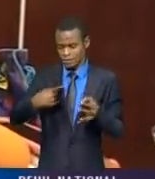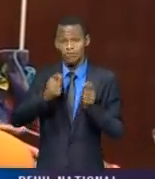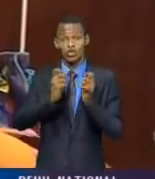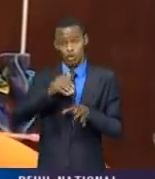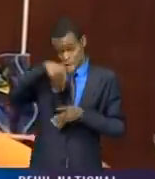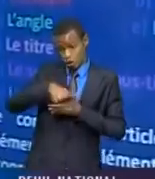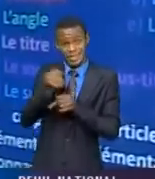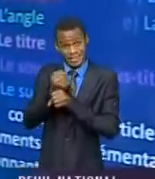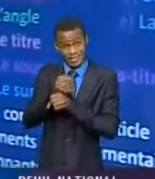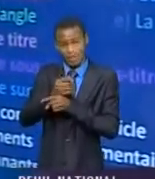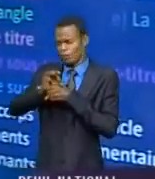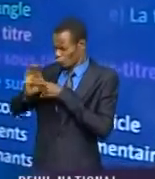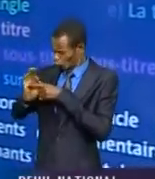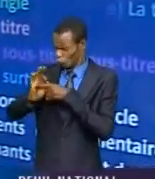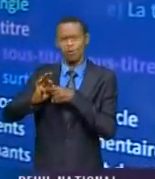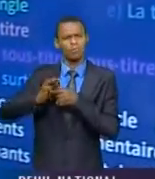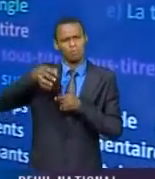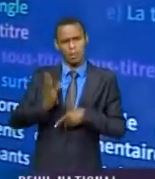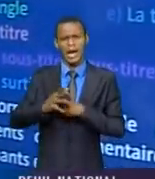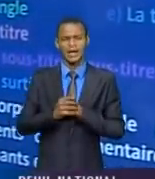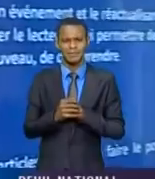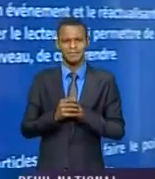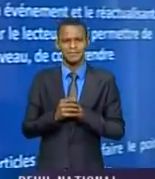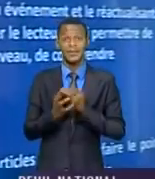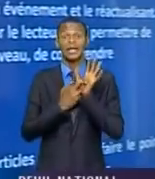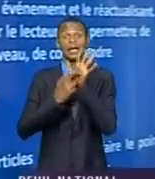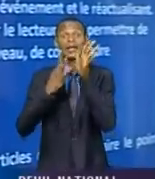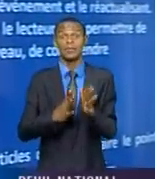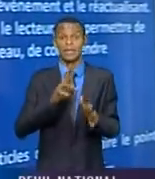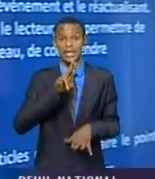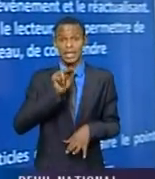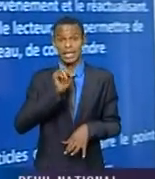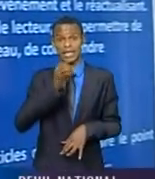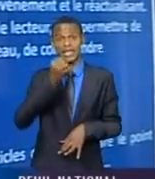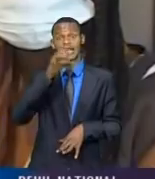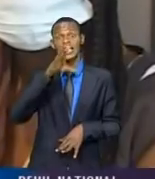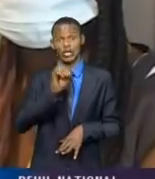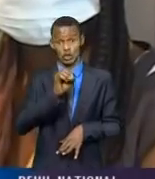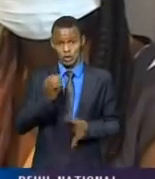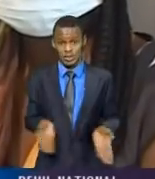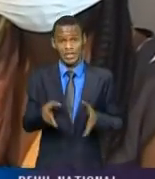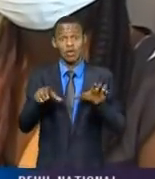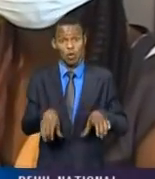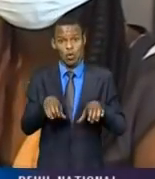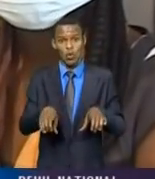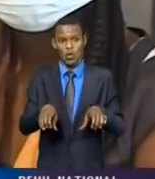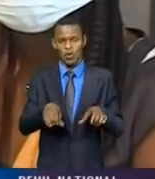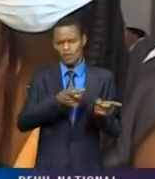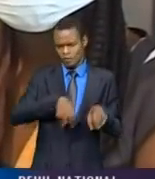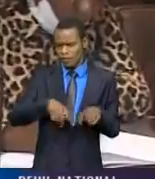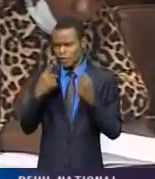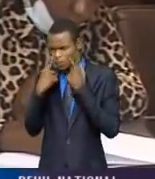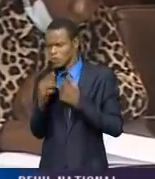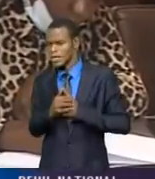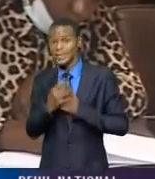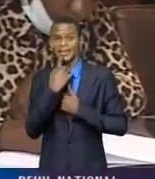radiophoniques il est représentant résident de l'unesco en république démocratique du congo a à cette occasion souligné l'importance de